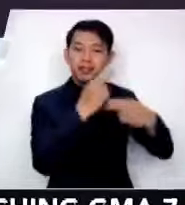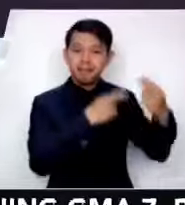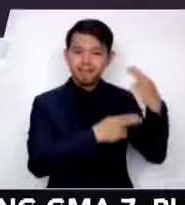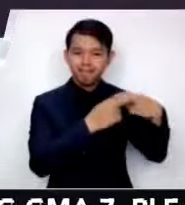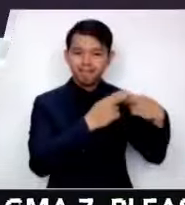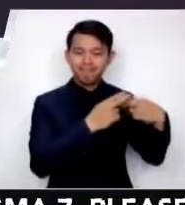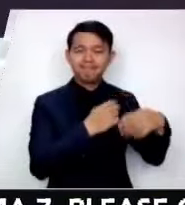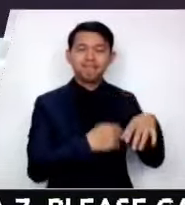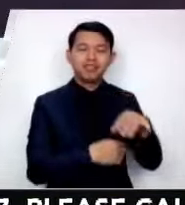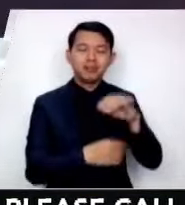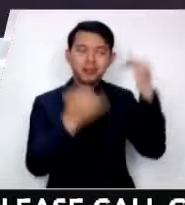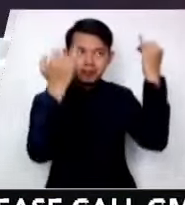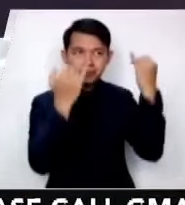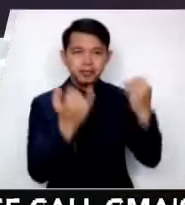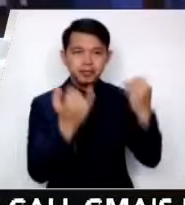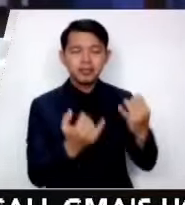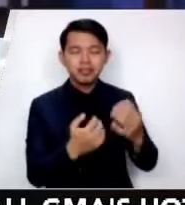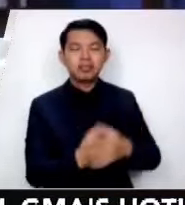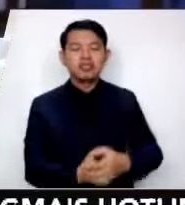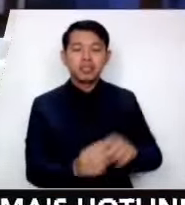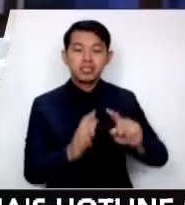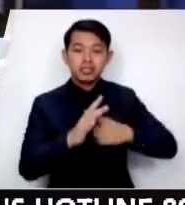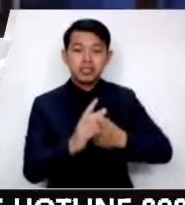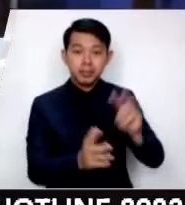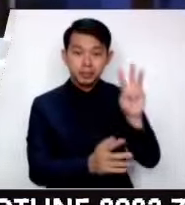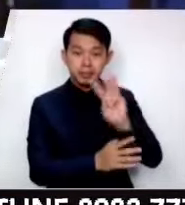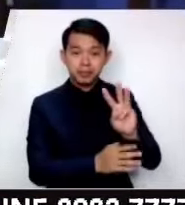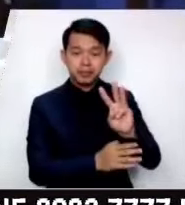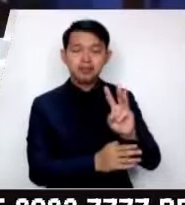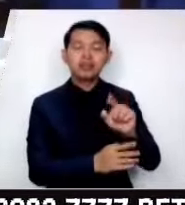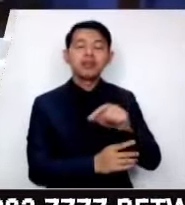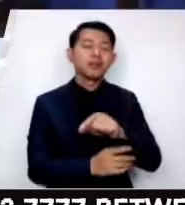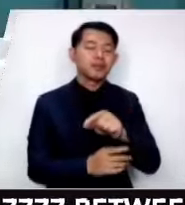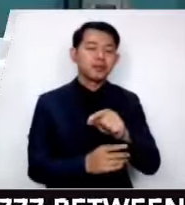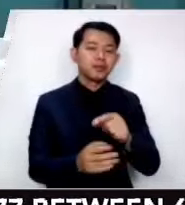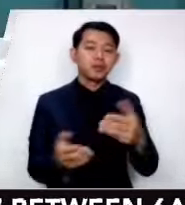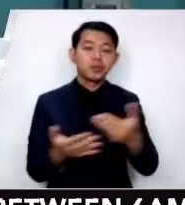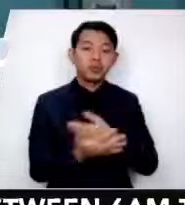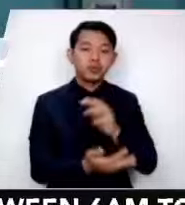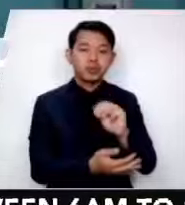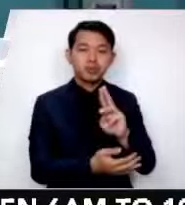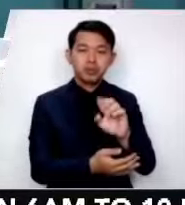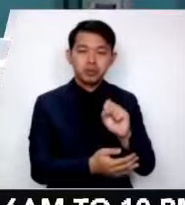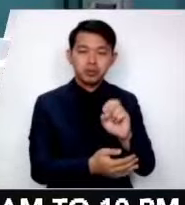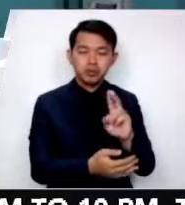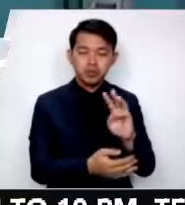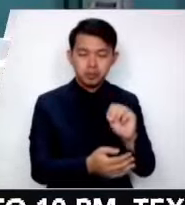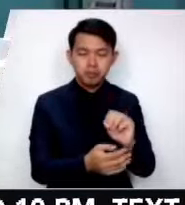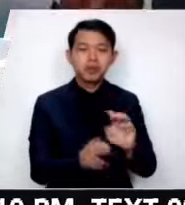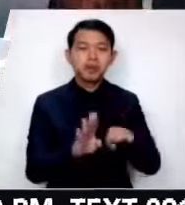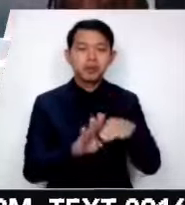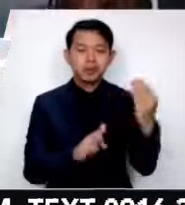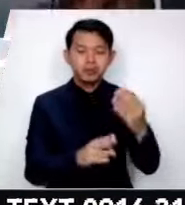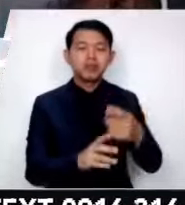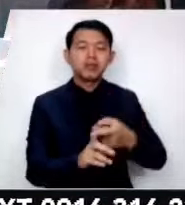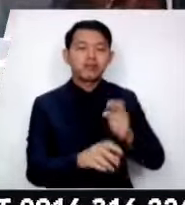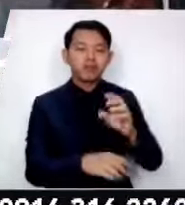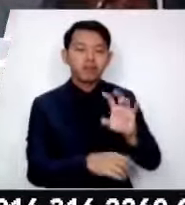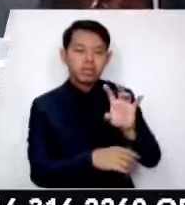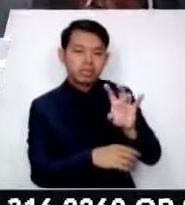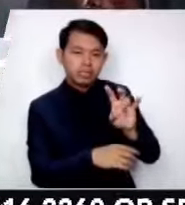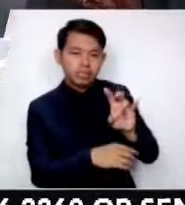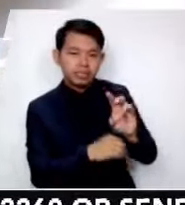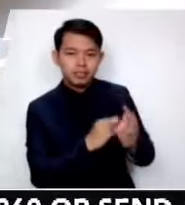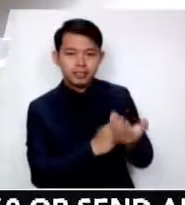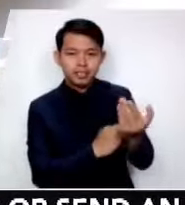araw-araw bukas ang Centro de Turismo Intramuros mula alas 9 ng umaga hanggang alas 6 ng gabi. Libre ito para sa